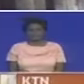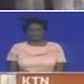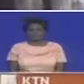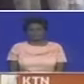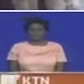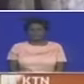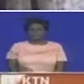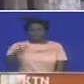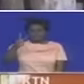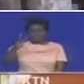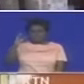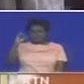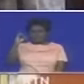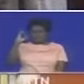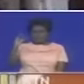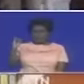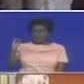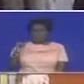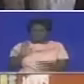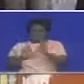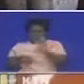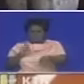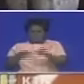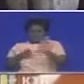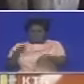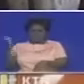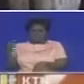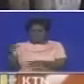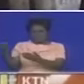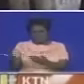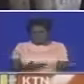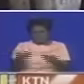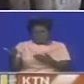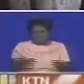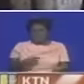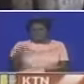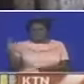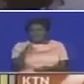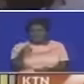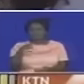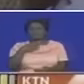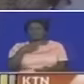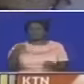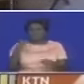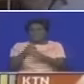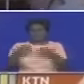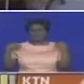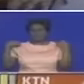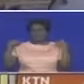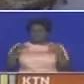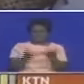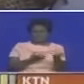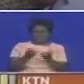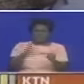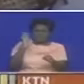Mjini Voi, Ronald Mbele ni fundi wa nguo. Hapa anapokea wateja kila mara wanaotaka kushonewa nguo zao. Ni mfanyabiashara wa shughuli